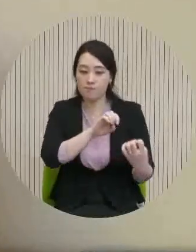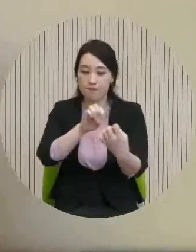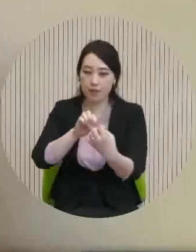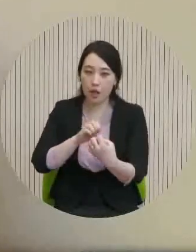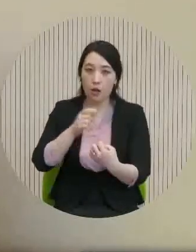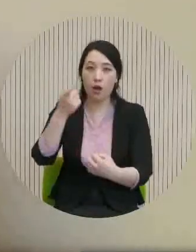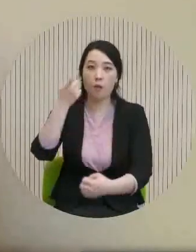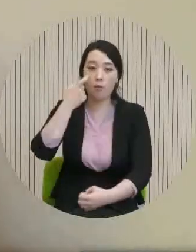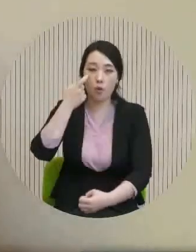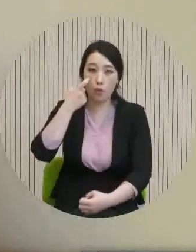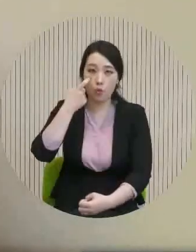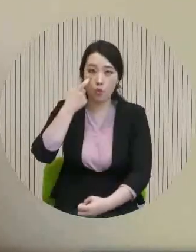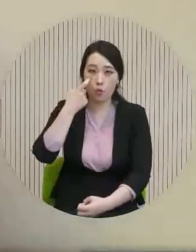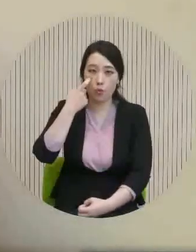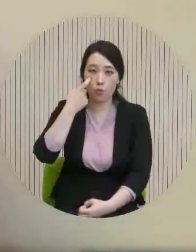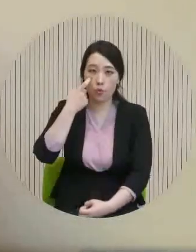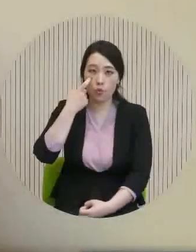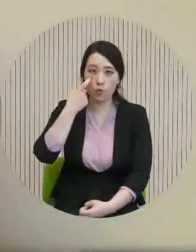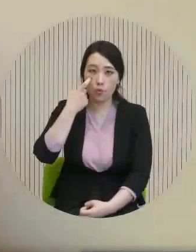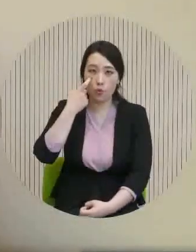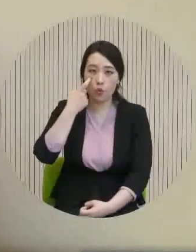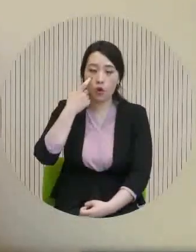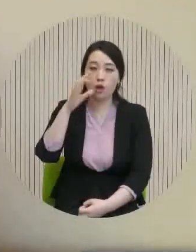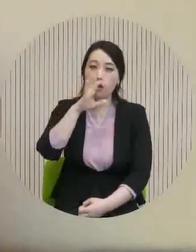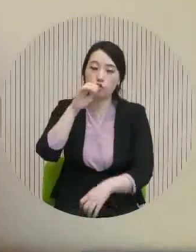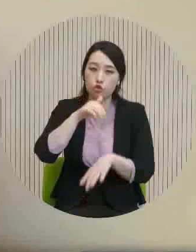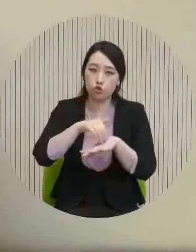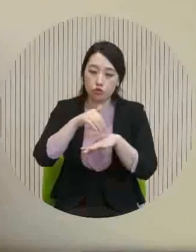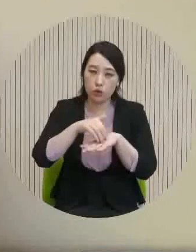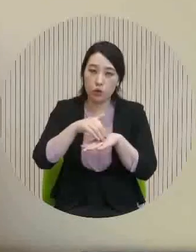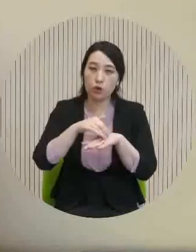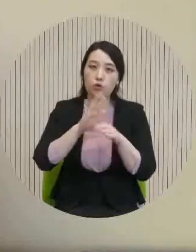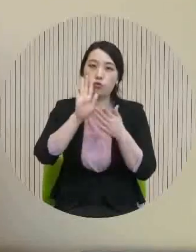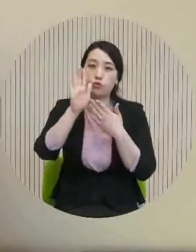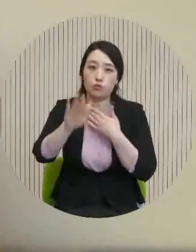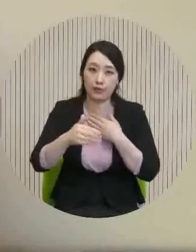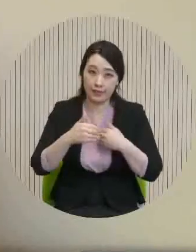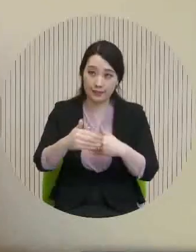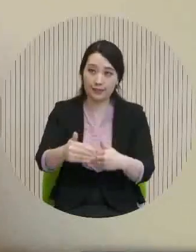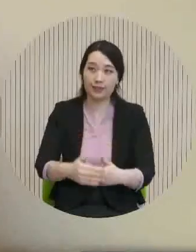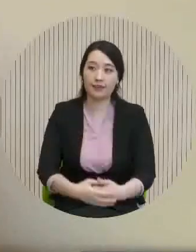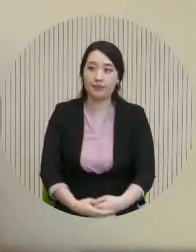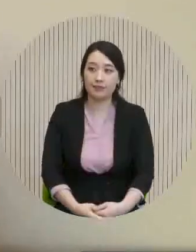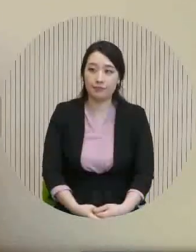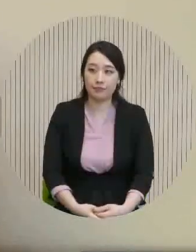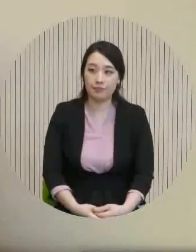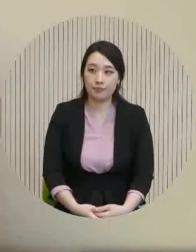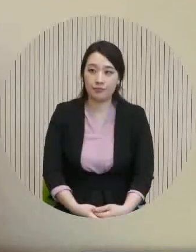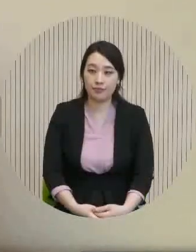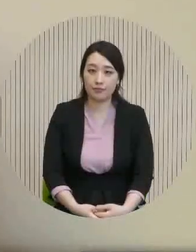나누어 보고 some training and 그래서 좀 훈련을 진행을 they are 해보고